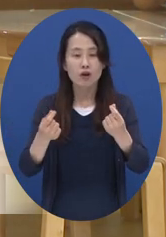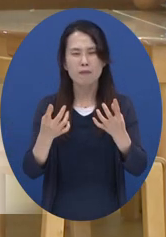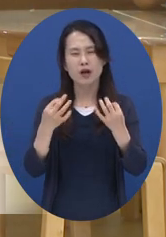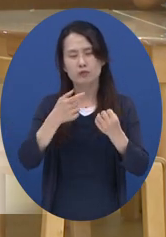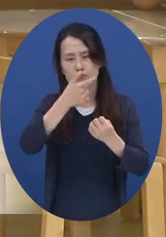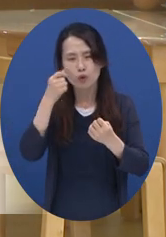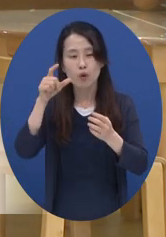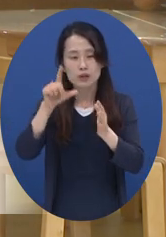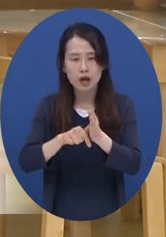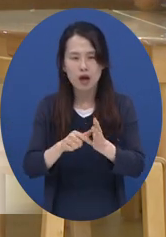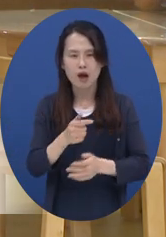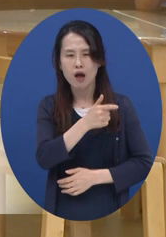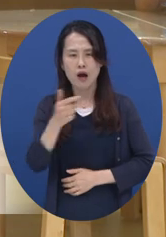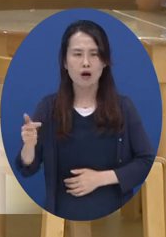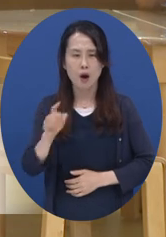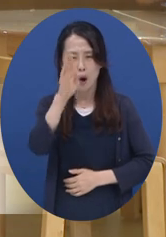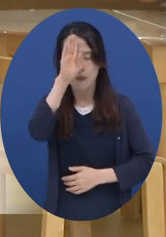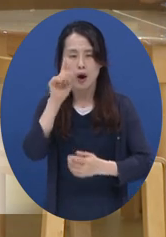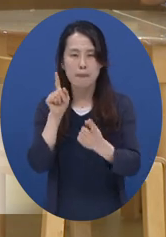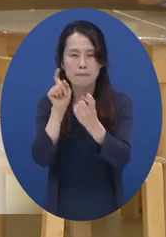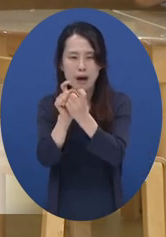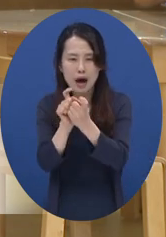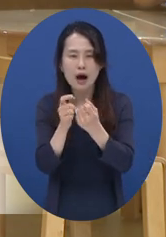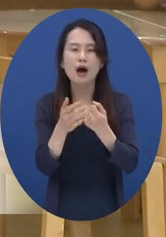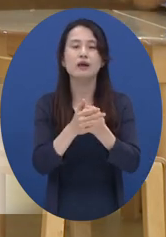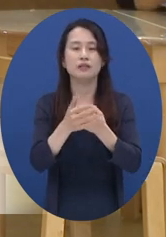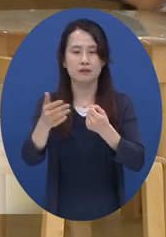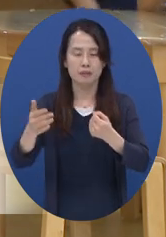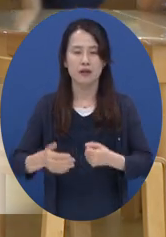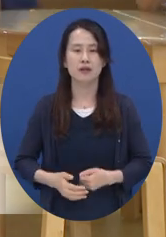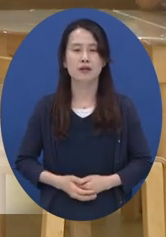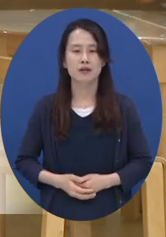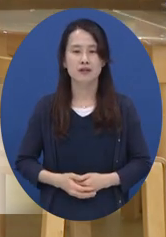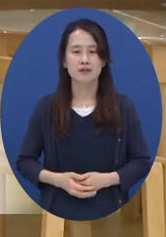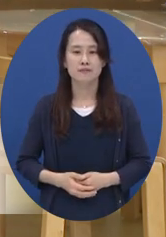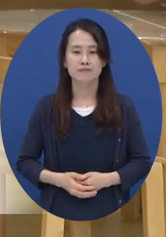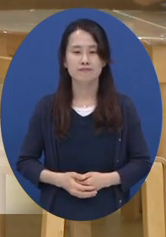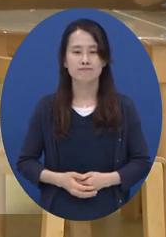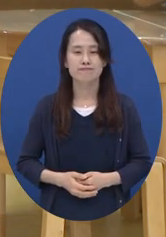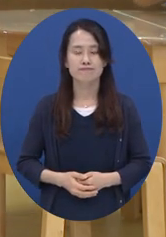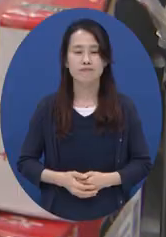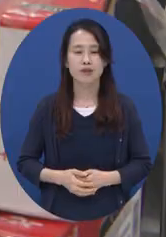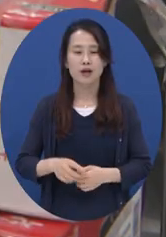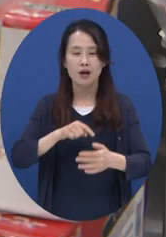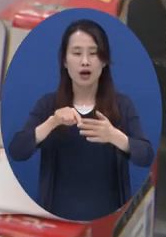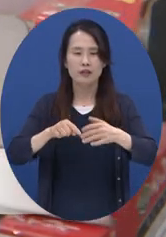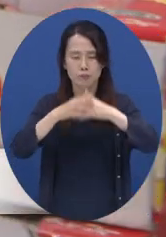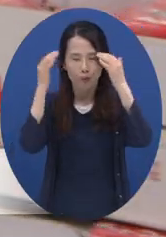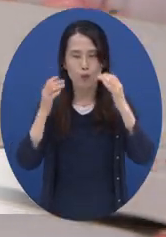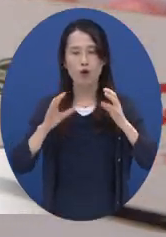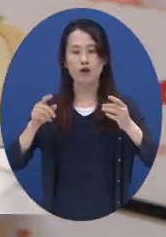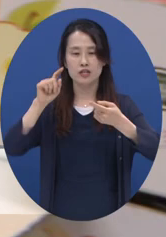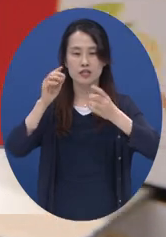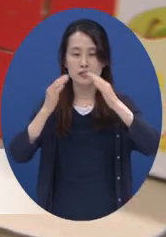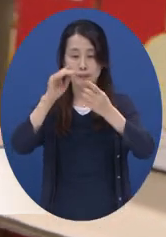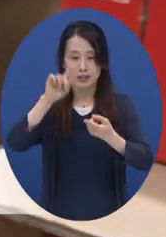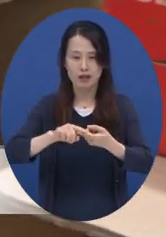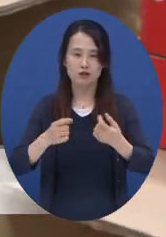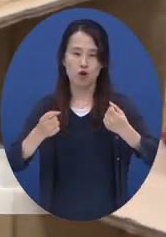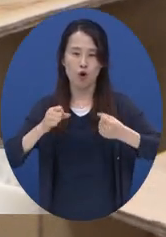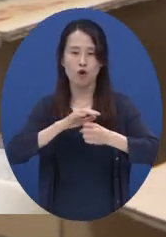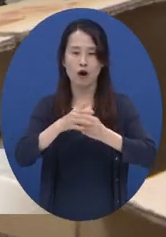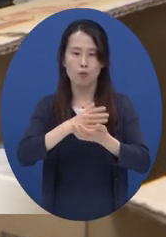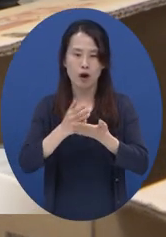있어요. 이런 부분들이 많이 부족할 경우에는 커다란 질병에 걸릴 수도 있기 때문에. 경기도가 도내 모든